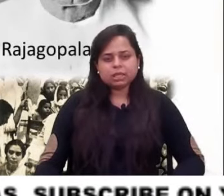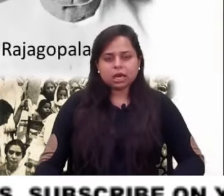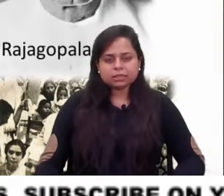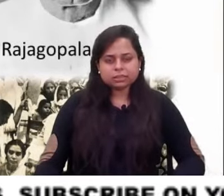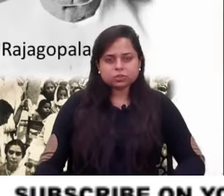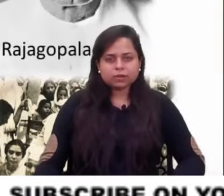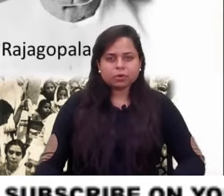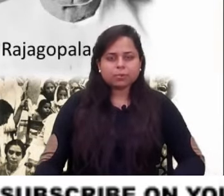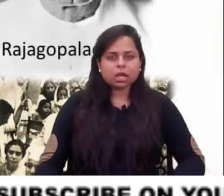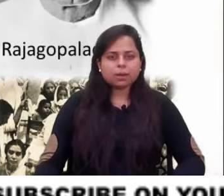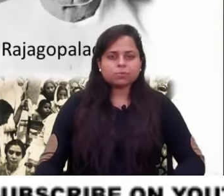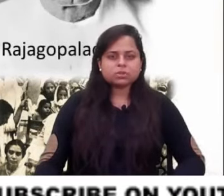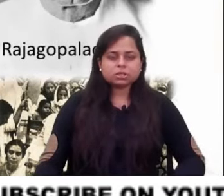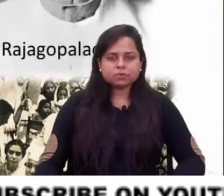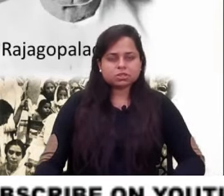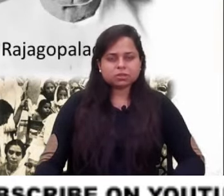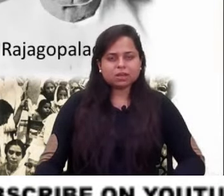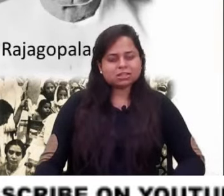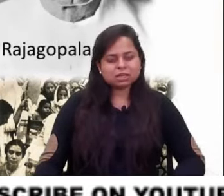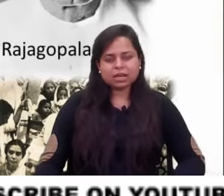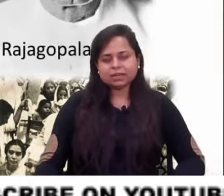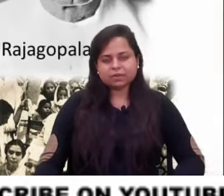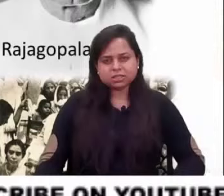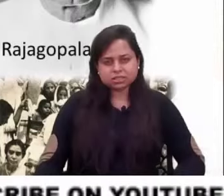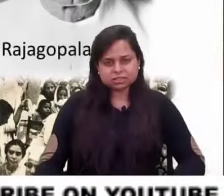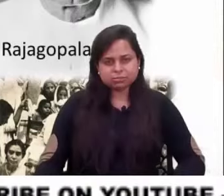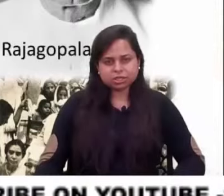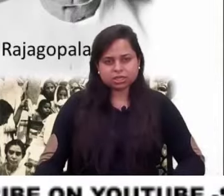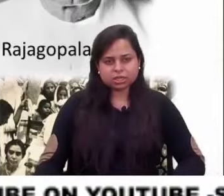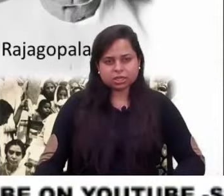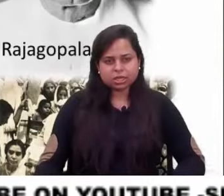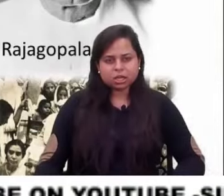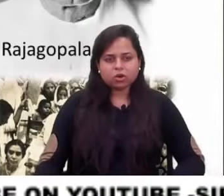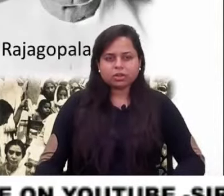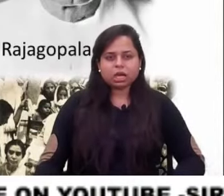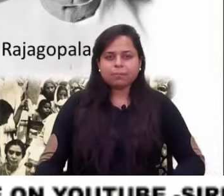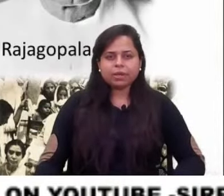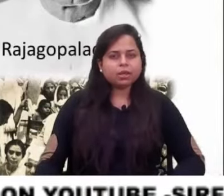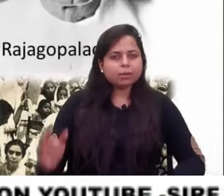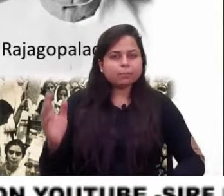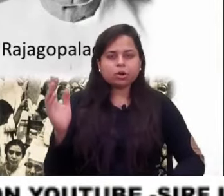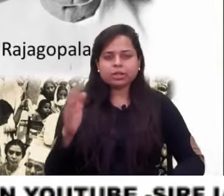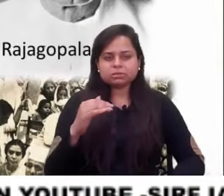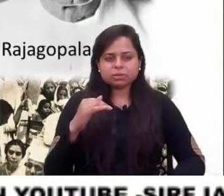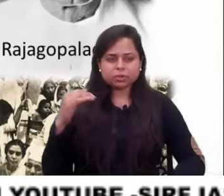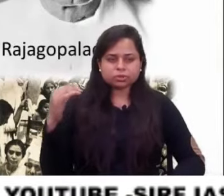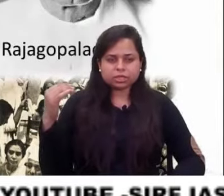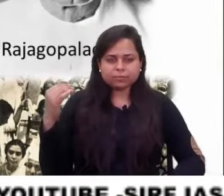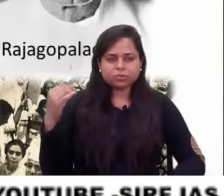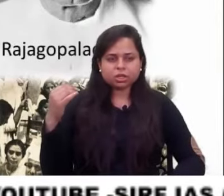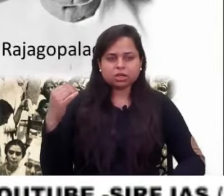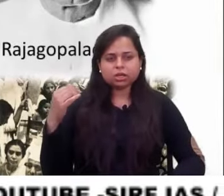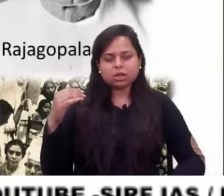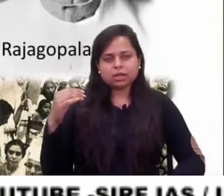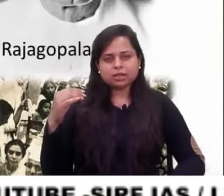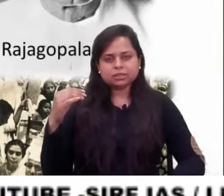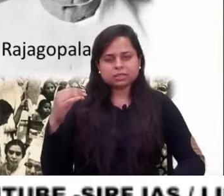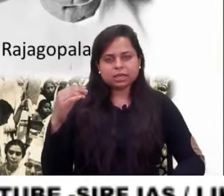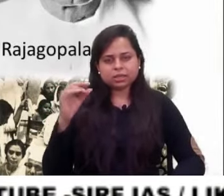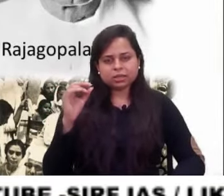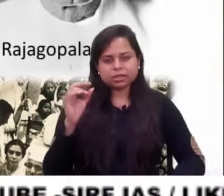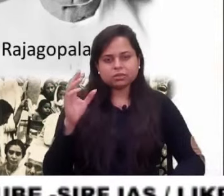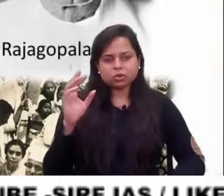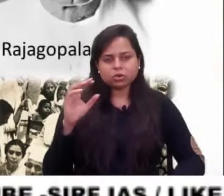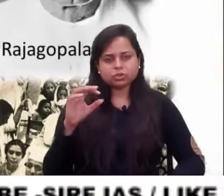पर कि आरएस जो है वह अपने आपको सिर्फ और सिर्फ कल्चरल एक्टिविटीज तक सीमित रखेंगे और यहां पर पॉलिटिक्स मैंने गुस्से की तरफ